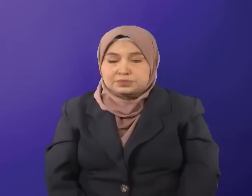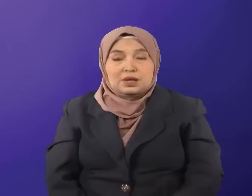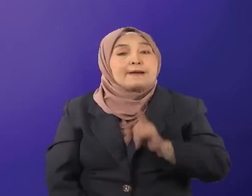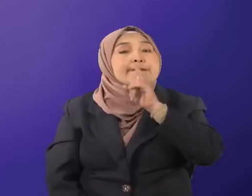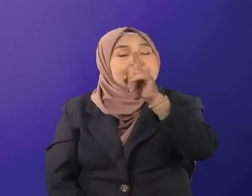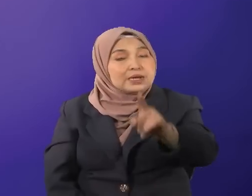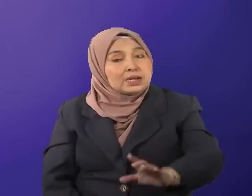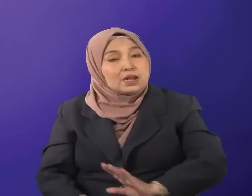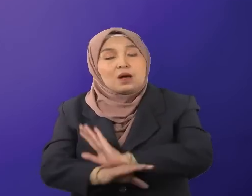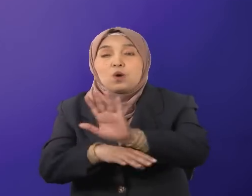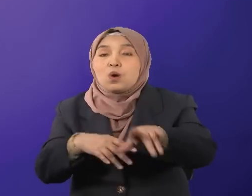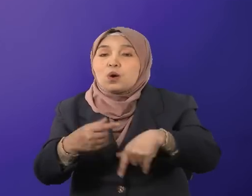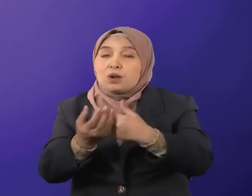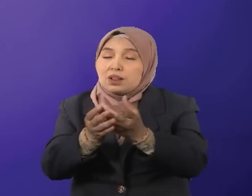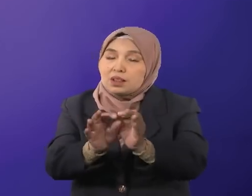صدق